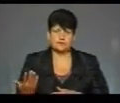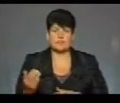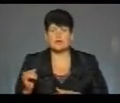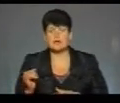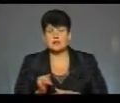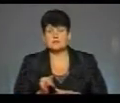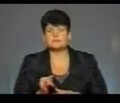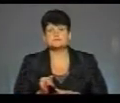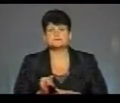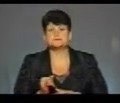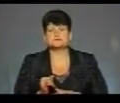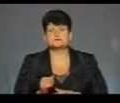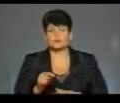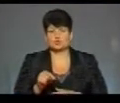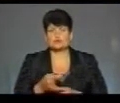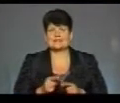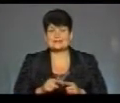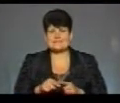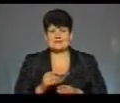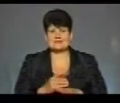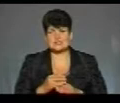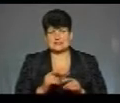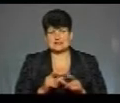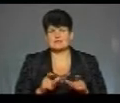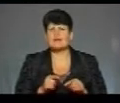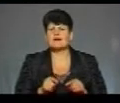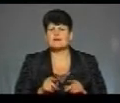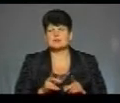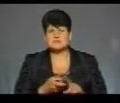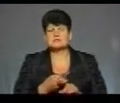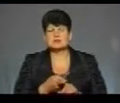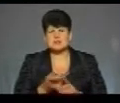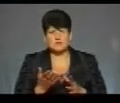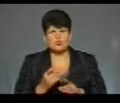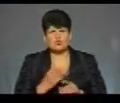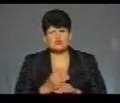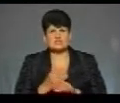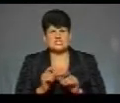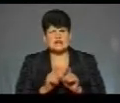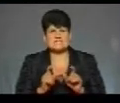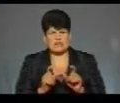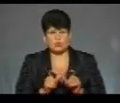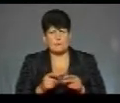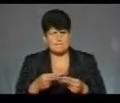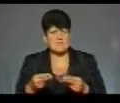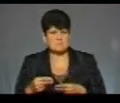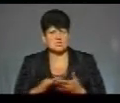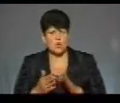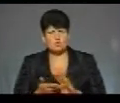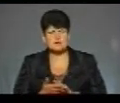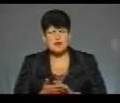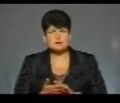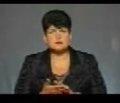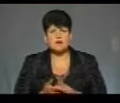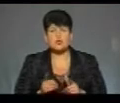власне, тут ця частина, тобто це залежить від того, хто з якою частиною, з якою бригадою підпише контракт, але